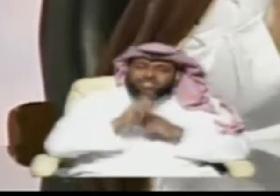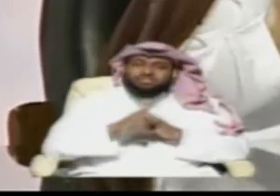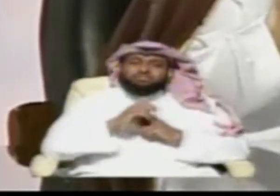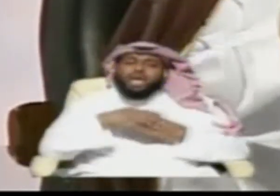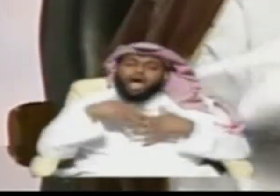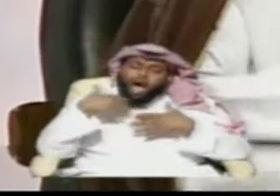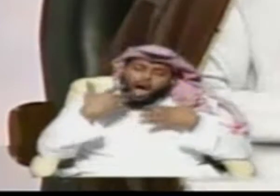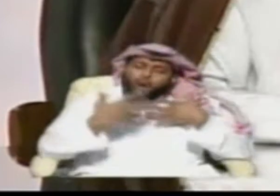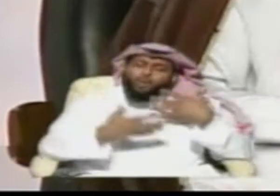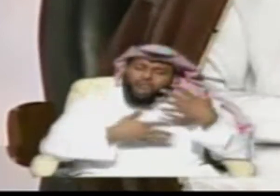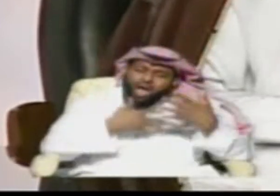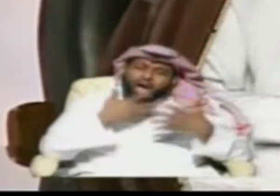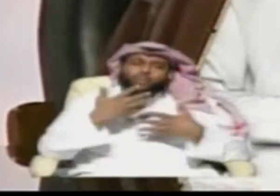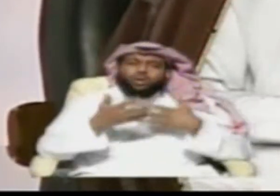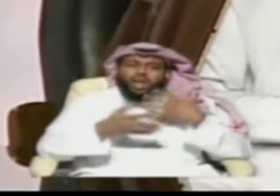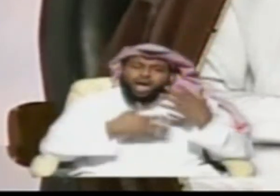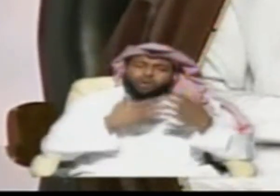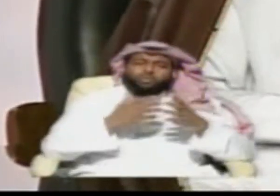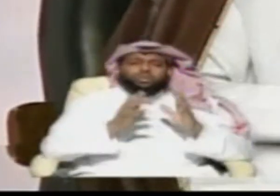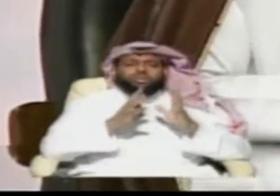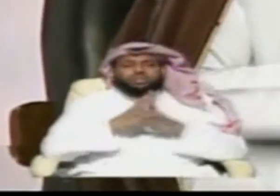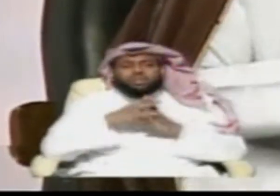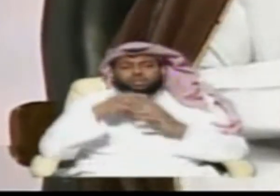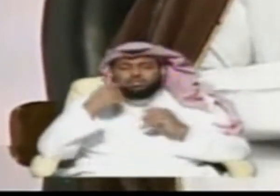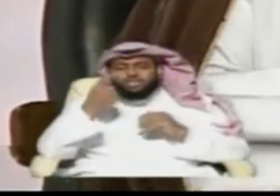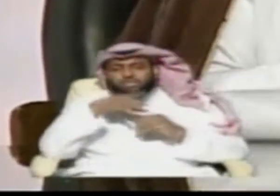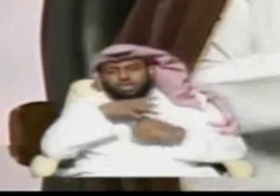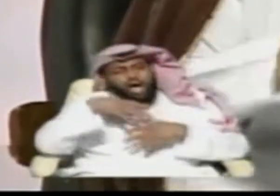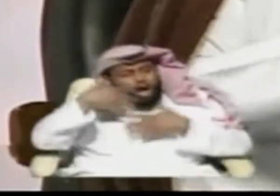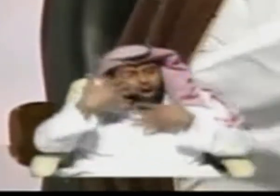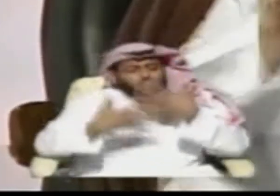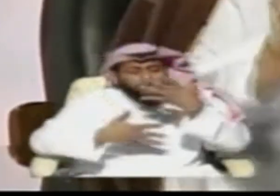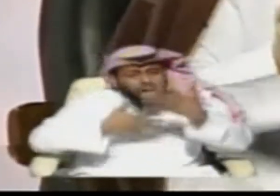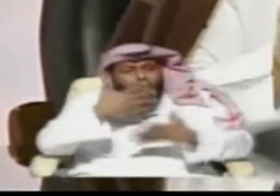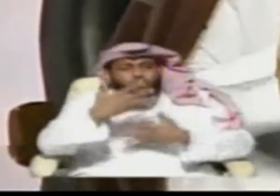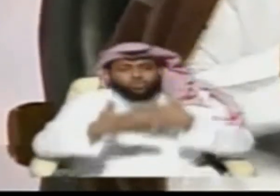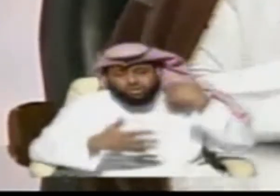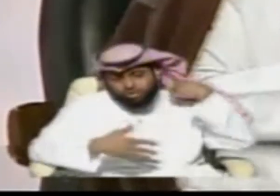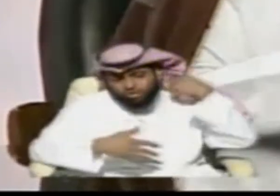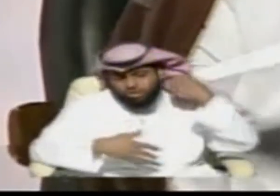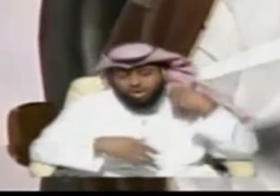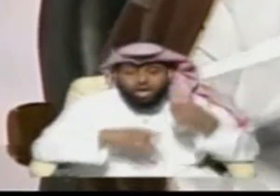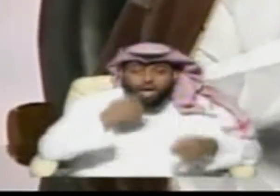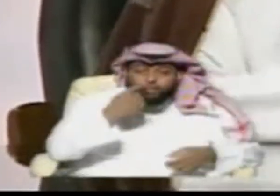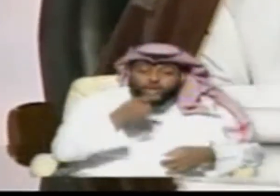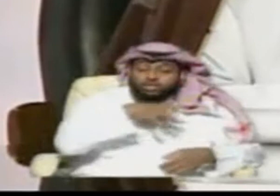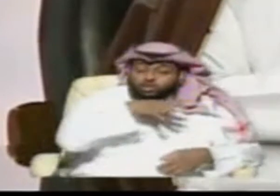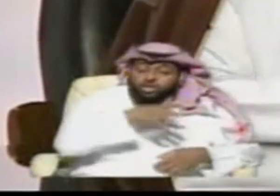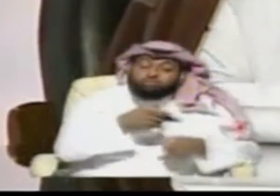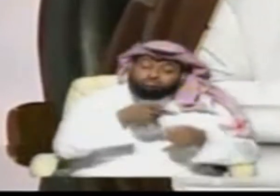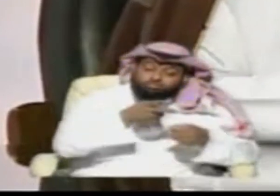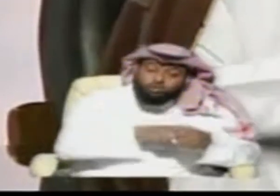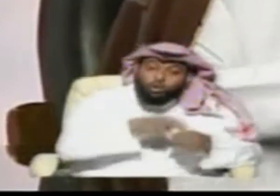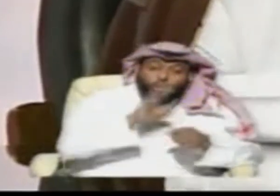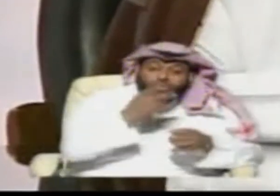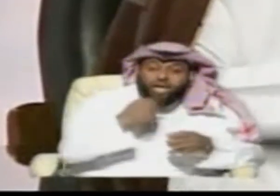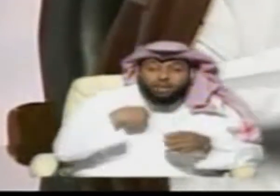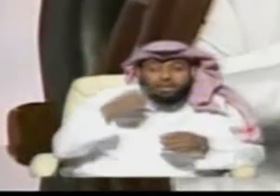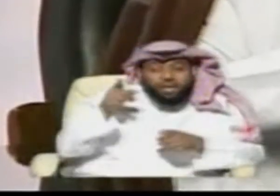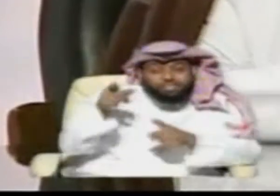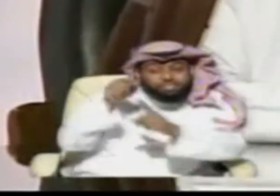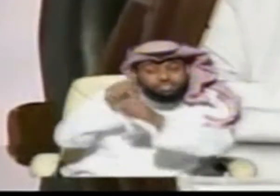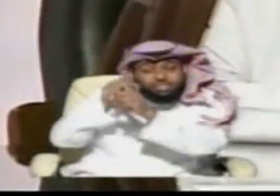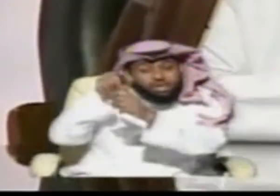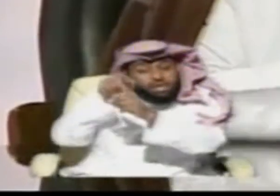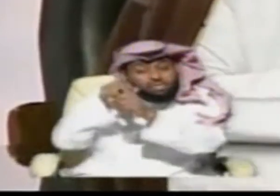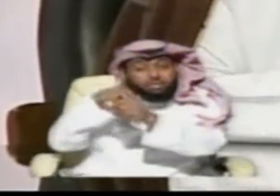الله نفسا إلا وسعها، إذا بذلنا المستطاع فلا نلوم أنفسنا ولا نشتغل بلوم غيرنا. صحيح. بل المطلوب هو بذل